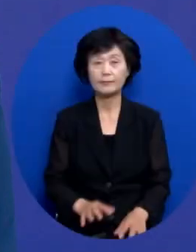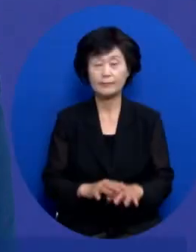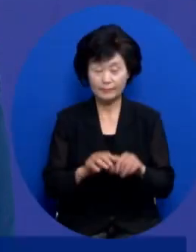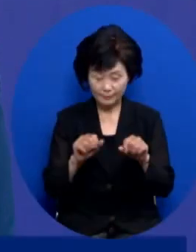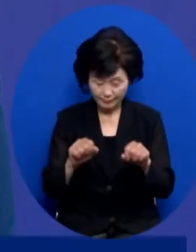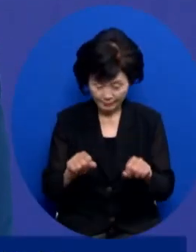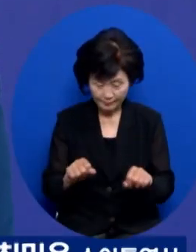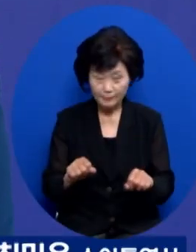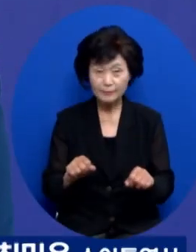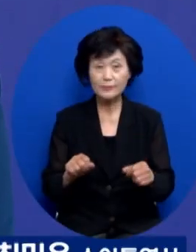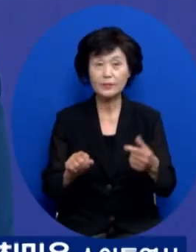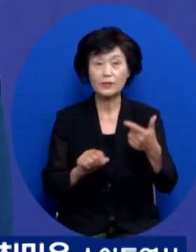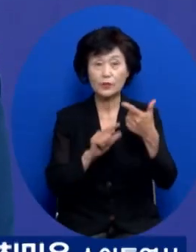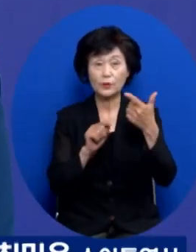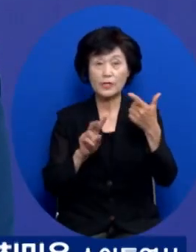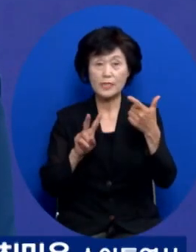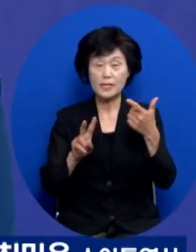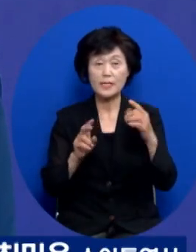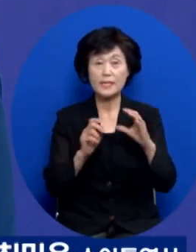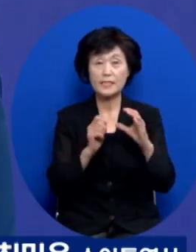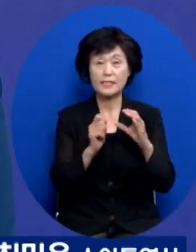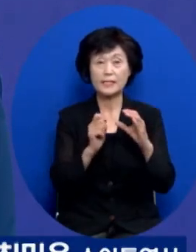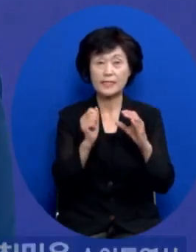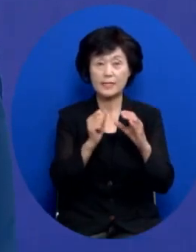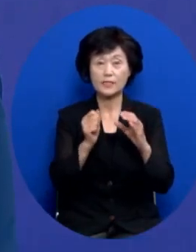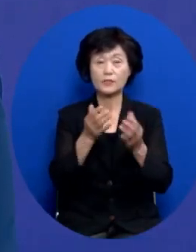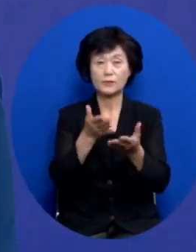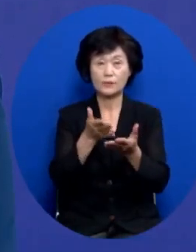시청자 여러분 안녕하십니까? 6월 2일 CTS 뉴스입니다.